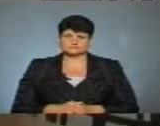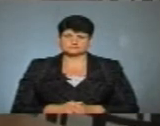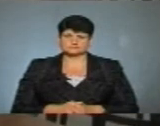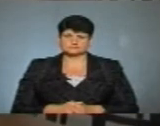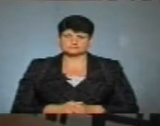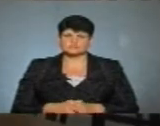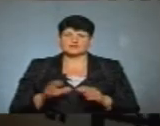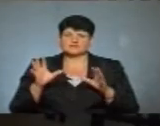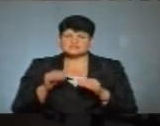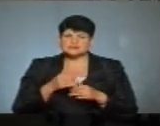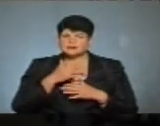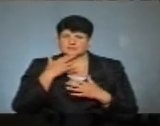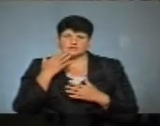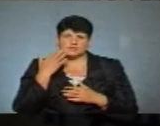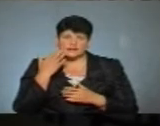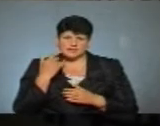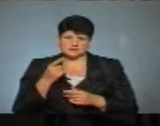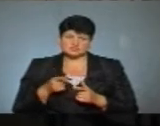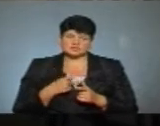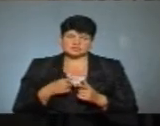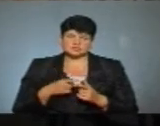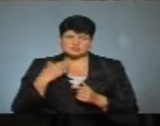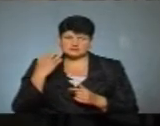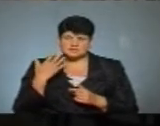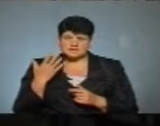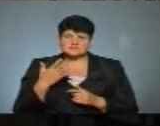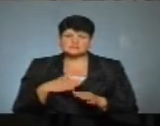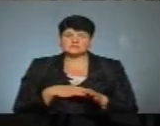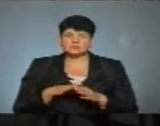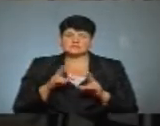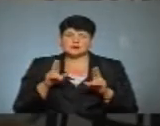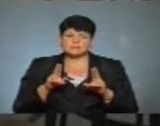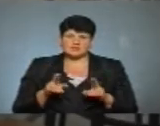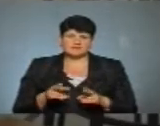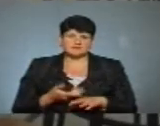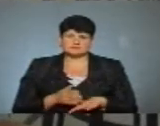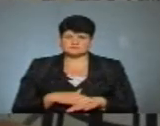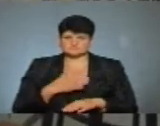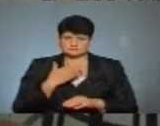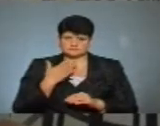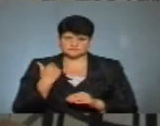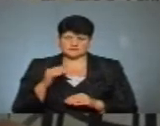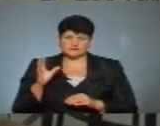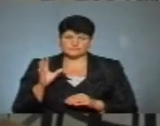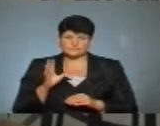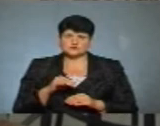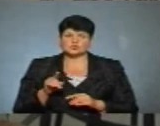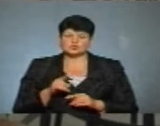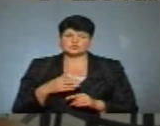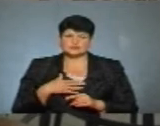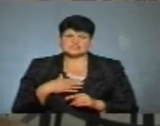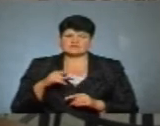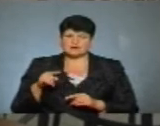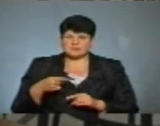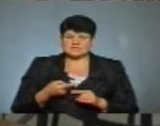Все набагато легше, ніж здавалося. Дотримуватися правил зовсім не складно. Все, що нас вимагають,